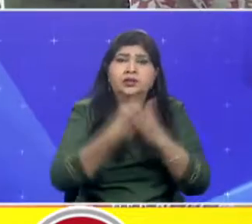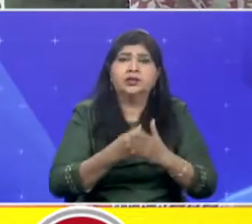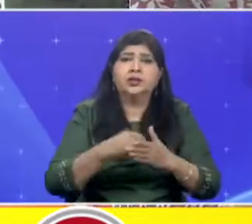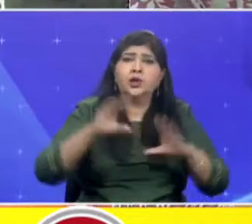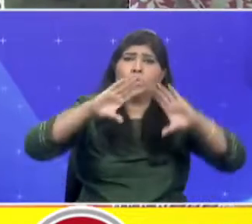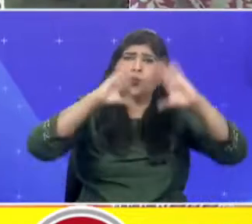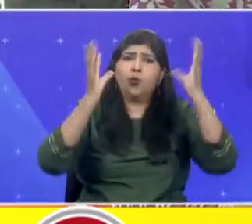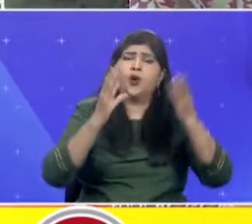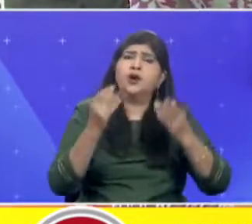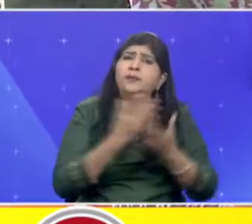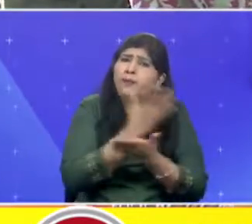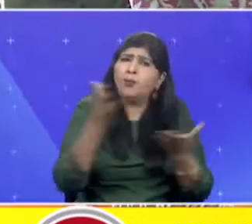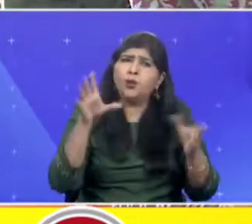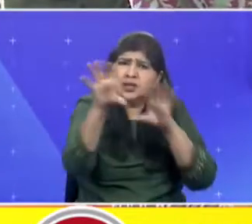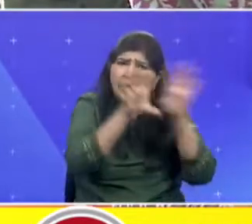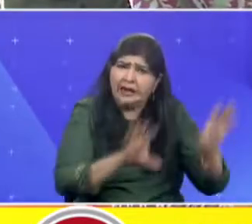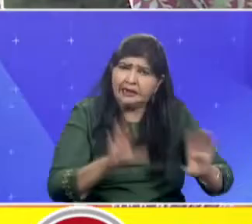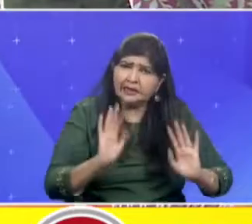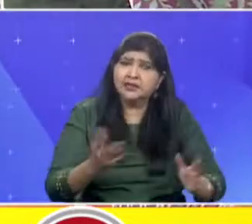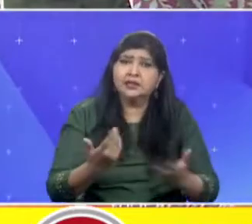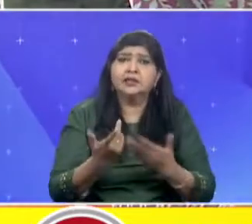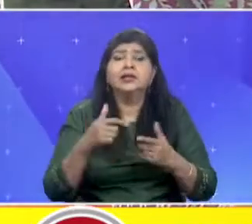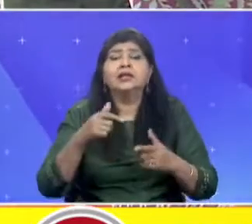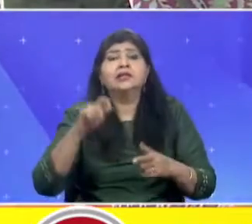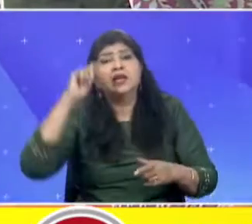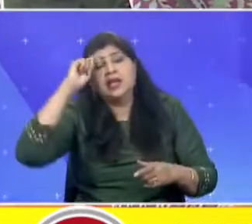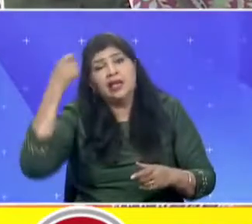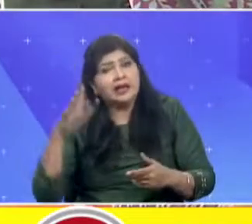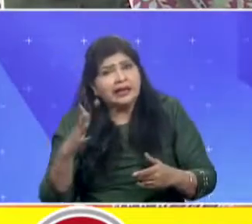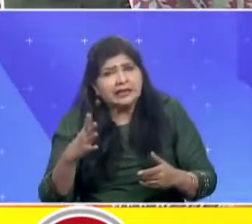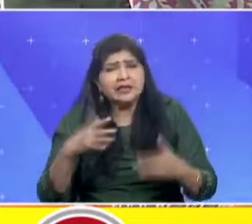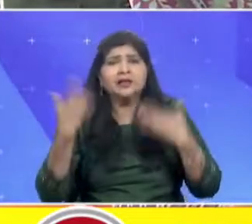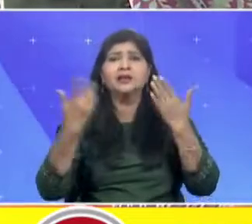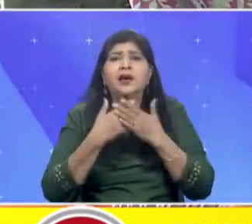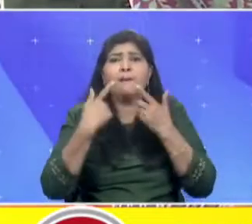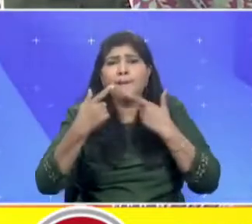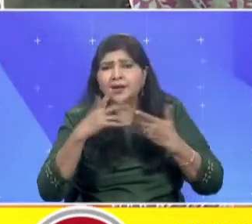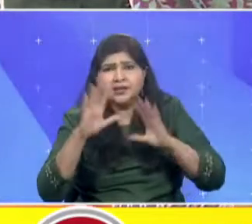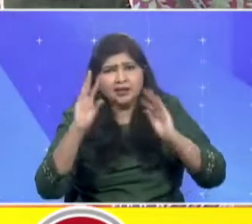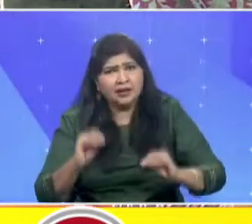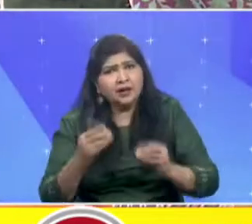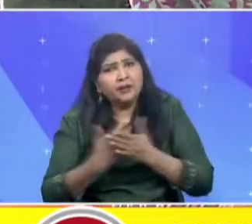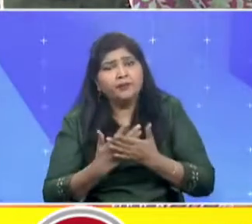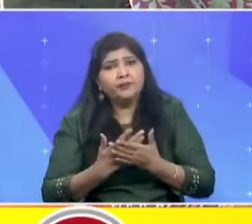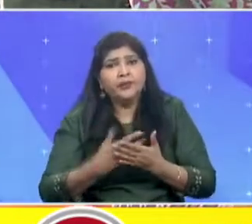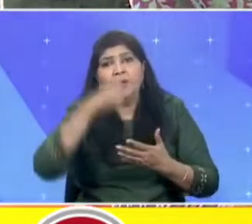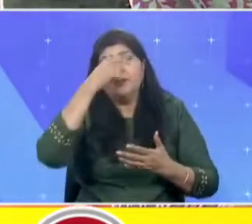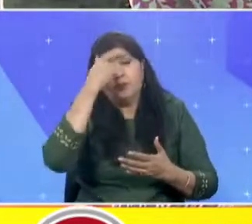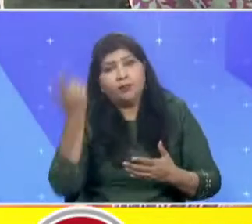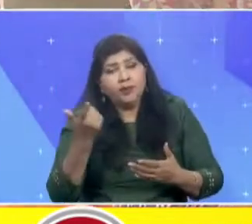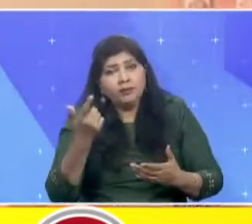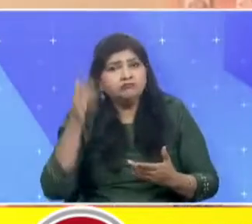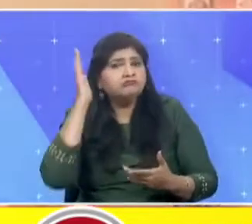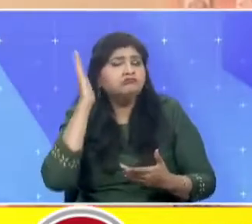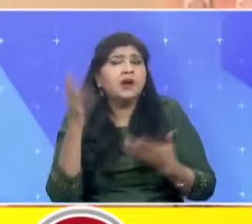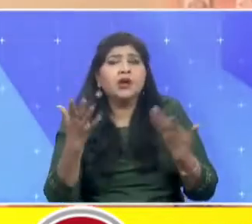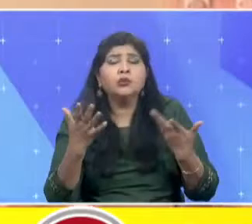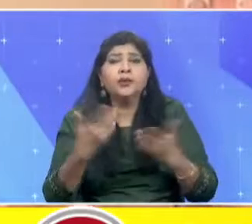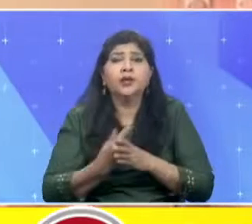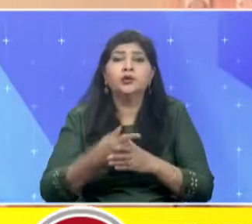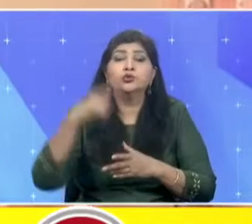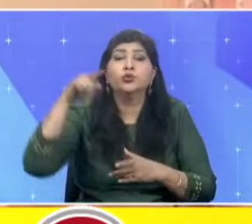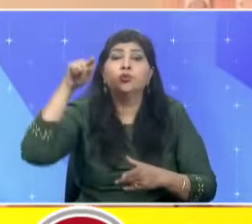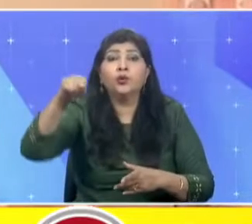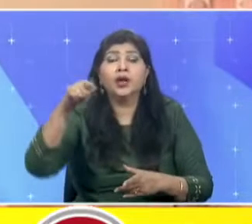में बहुत सारे ऐसे देश हैं जहां अंग्रेजी न इतनी बोली जाती है और ना ही इतनी समझी जाती